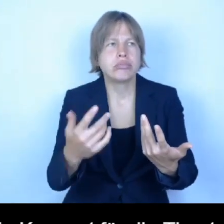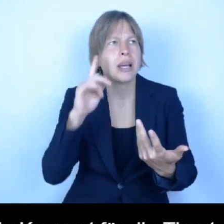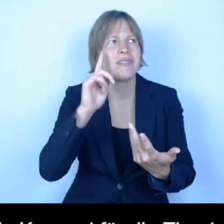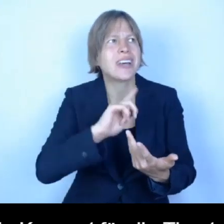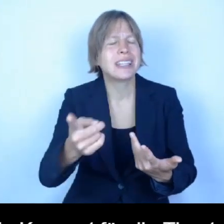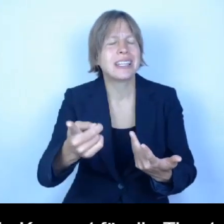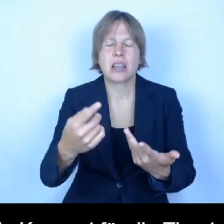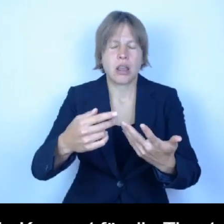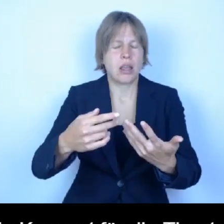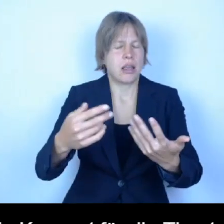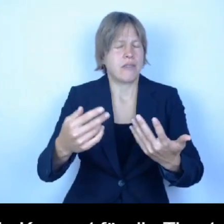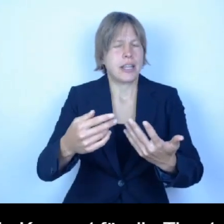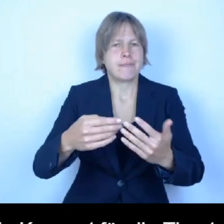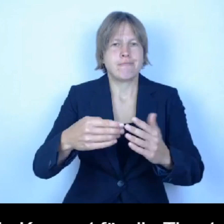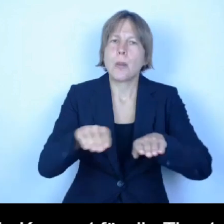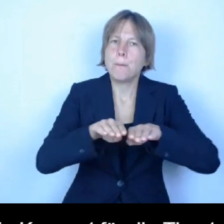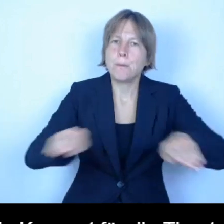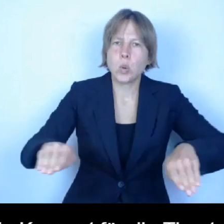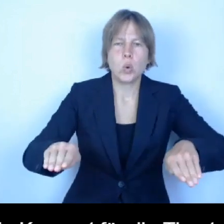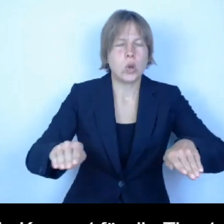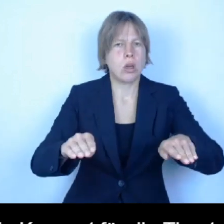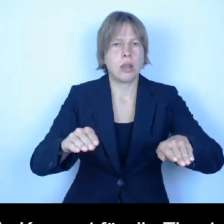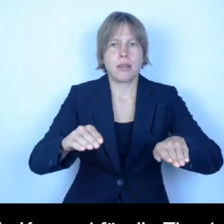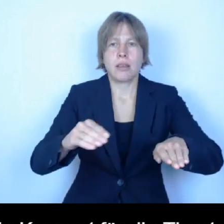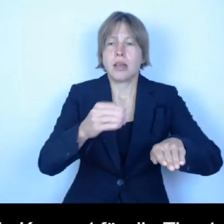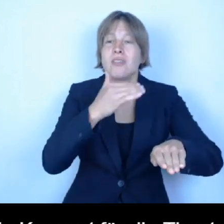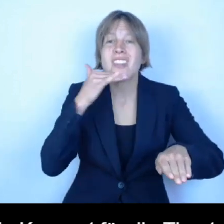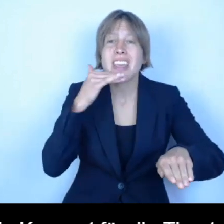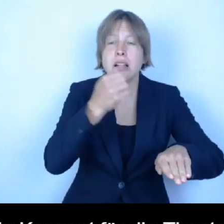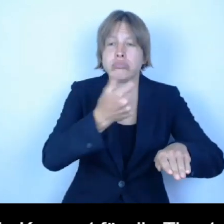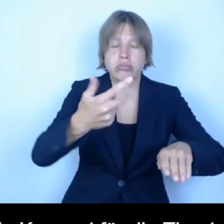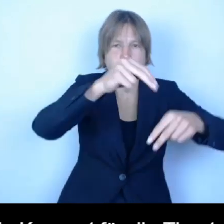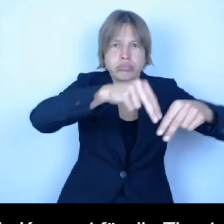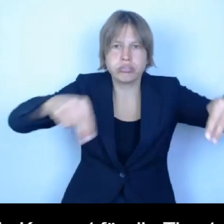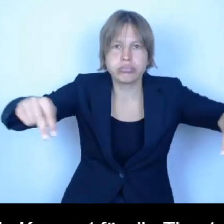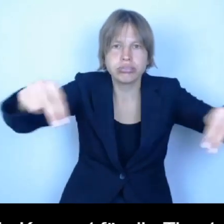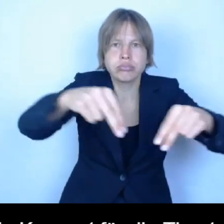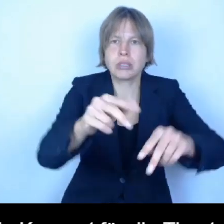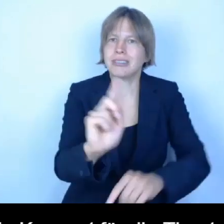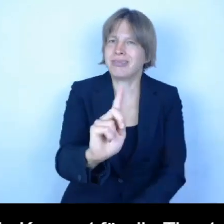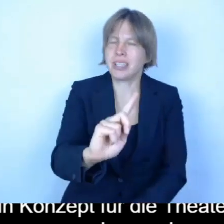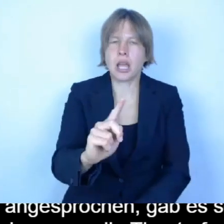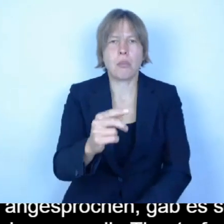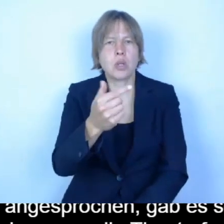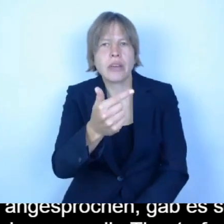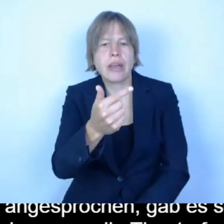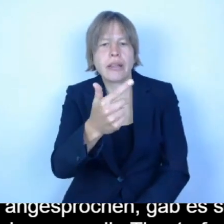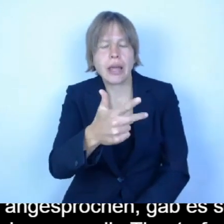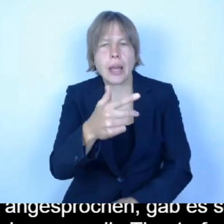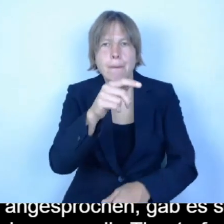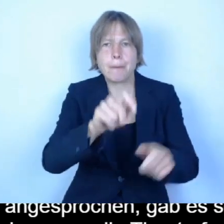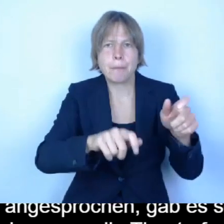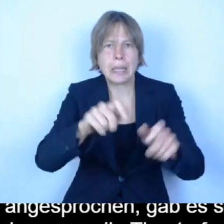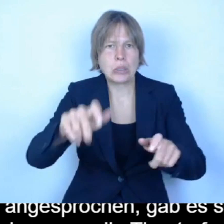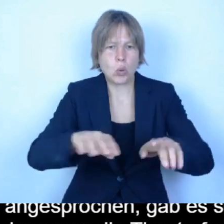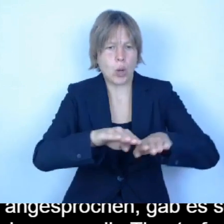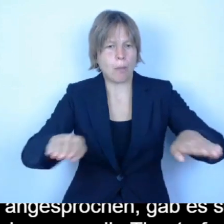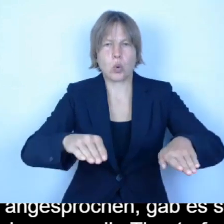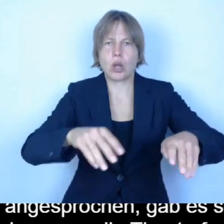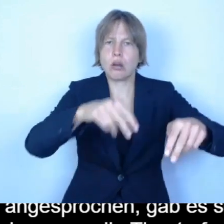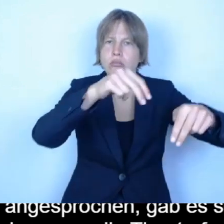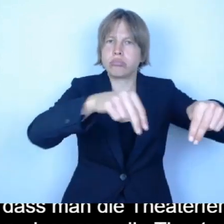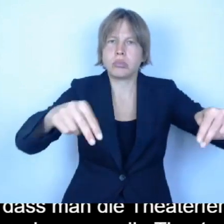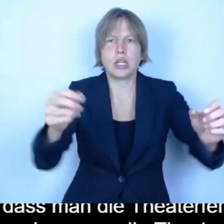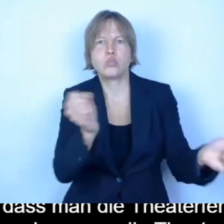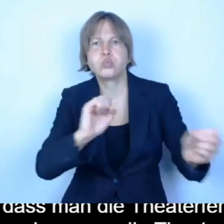vielleicht durchaus etwas möglich. Wie ist da der Stand der Dinge und worauf kann man sich einstellen? Darf ich das übernehmen von der Beantwortung